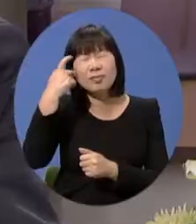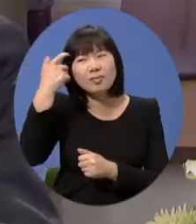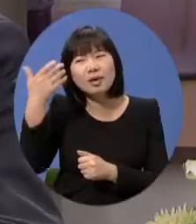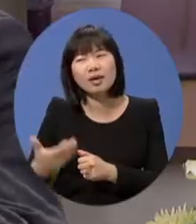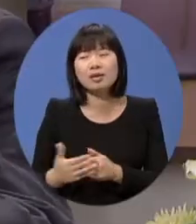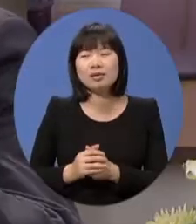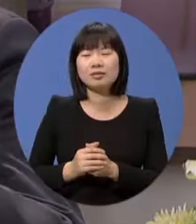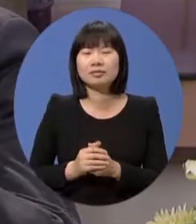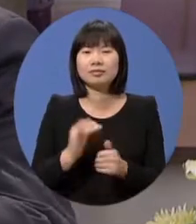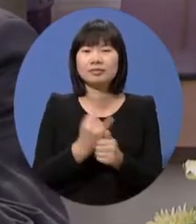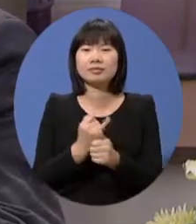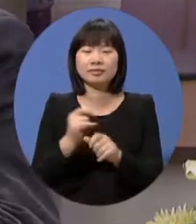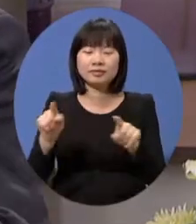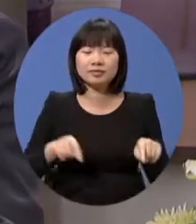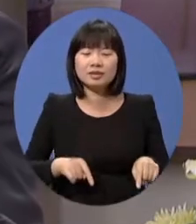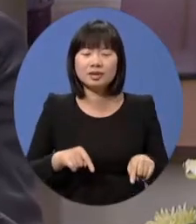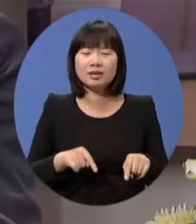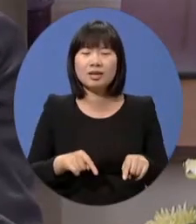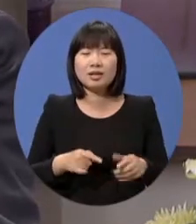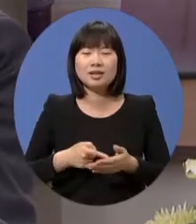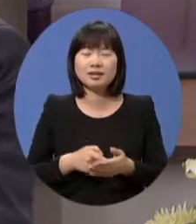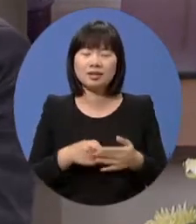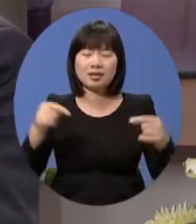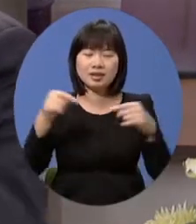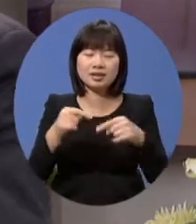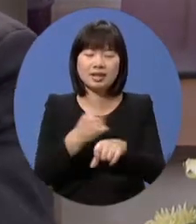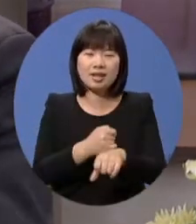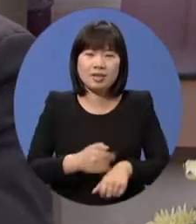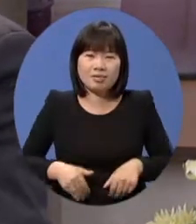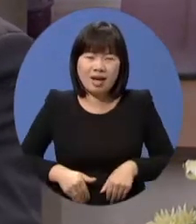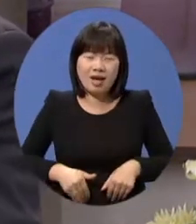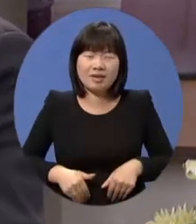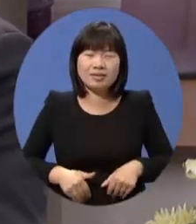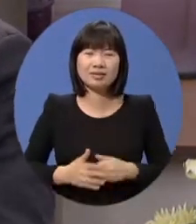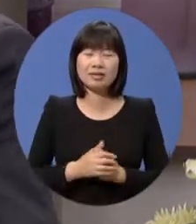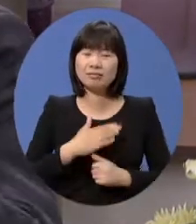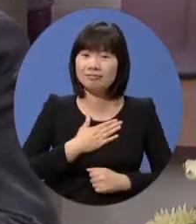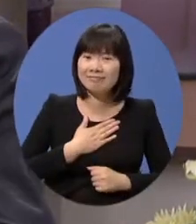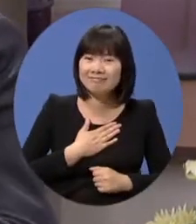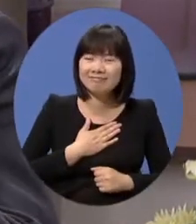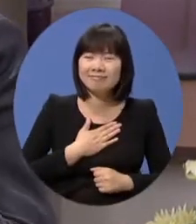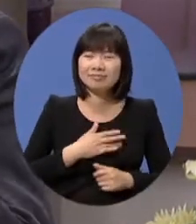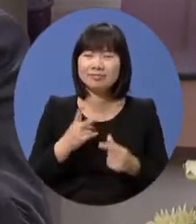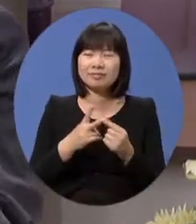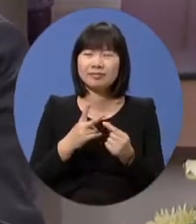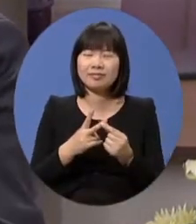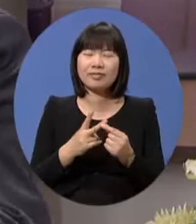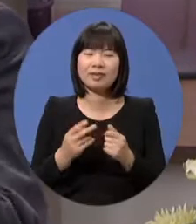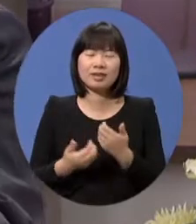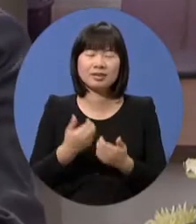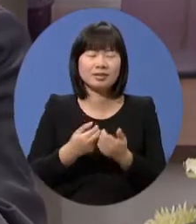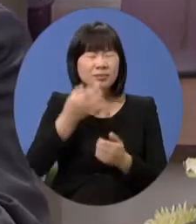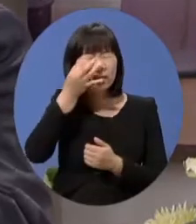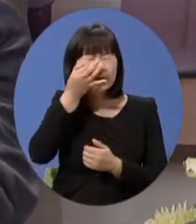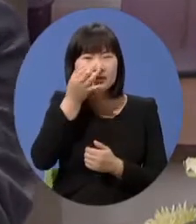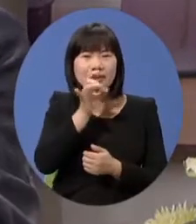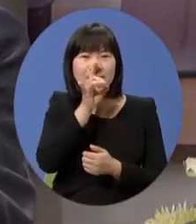때 부부간의 의견 일치를 항상 해야 돼요. 그렇죠. 갈등을 놓치시면 안 되는 게 네, 제일 중요하고요. 네. 두 번째는 애들이 잘못